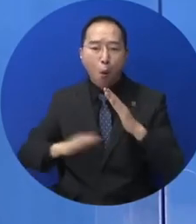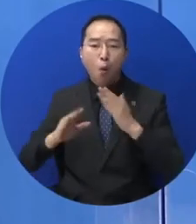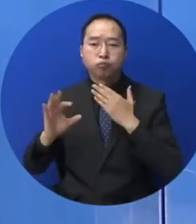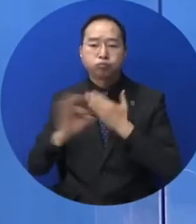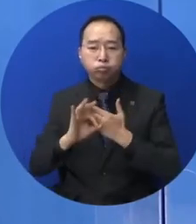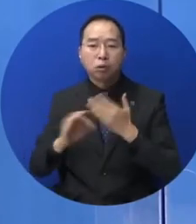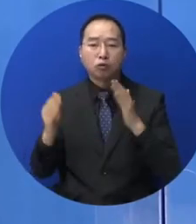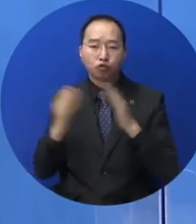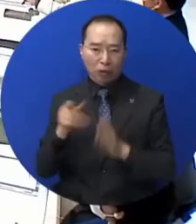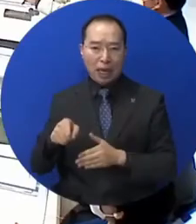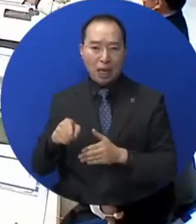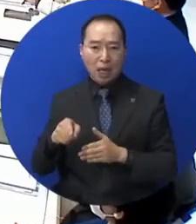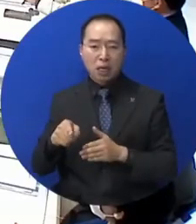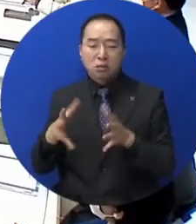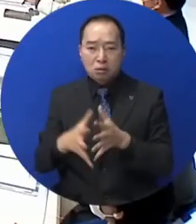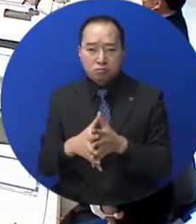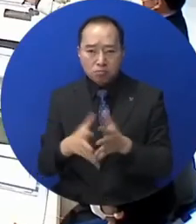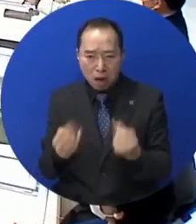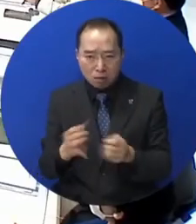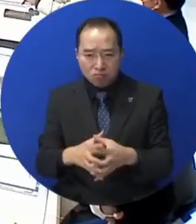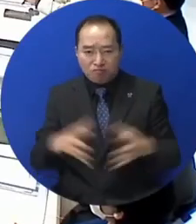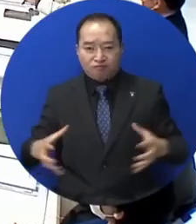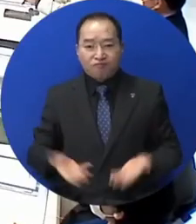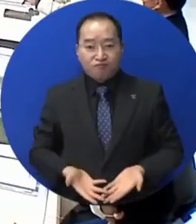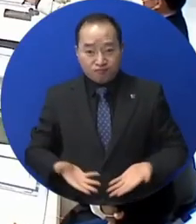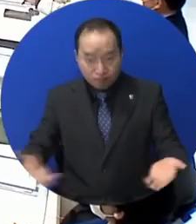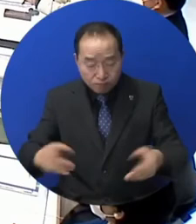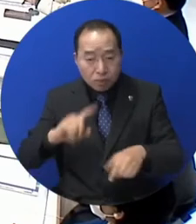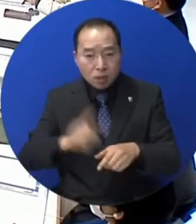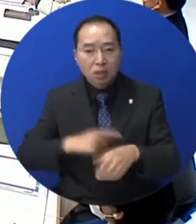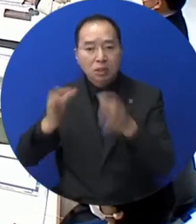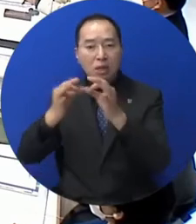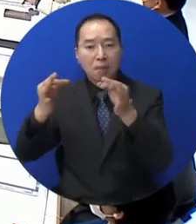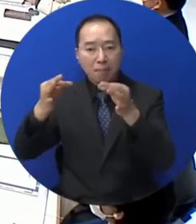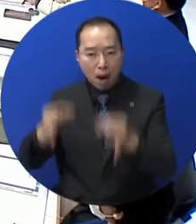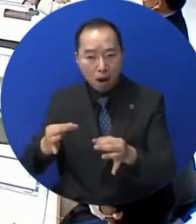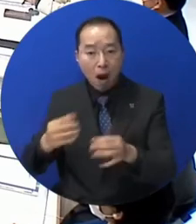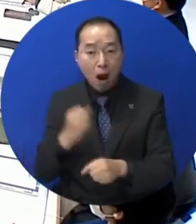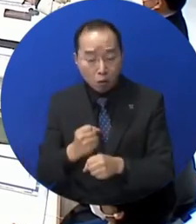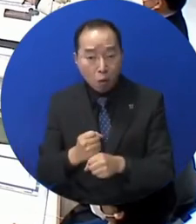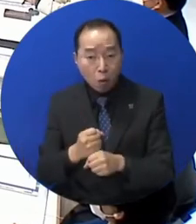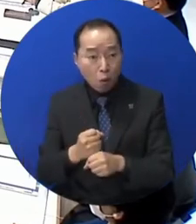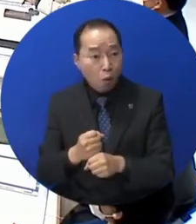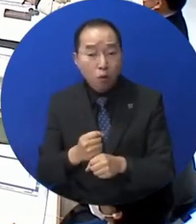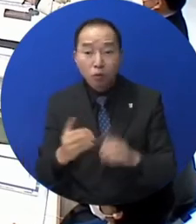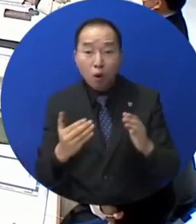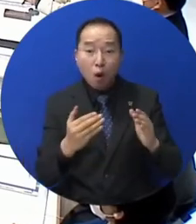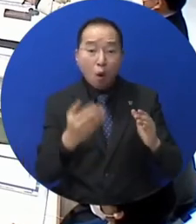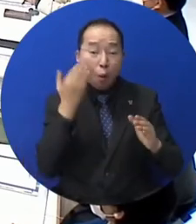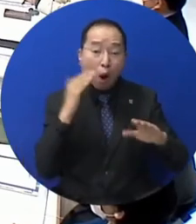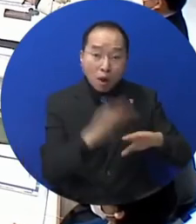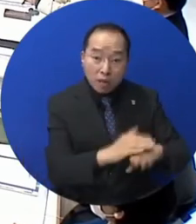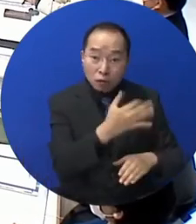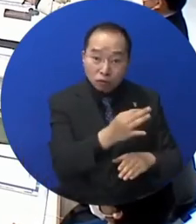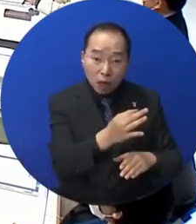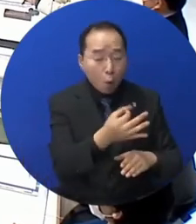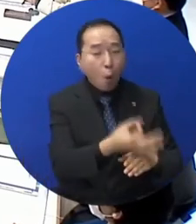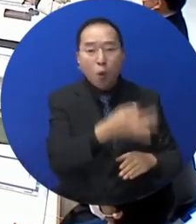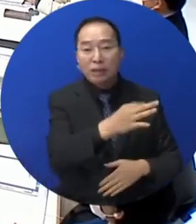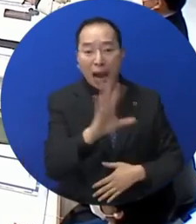통해서 부동산 시장 가격을 안정시키고, 그리고 오르지 않는 월세주택, 오르지 않는 전세주택, 오르지